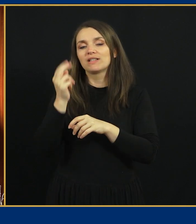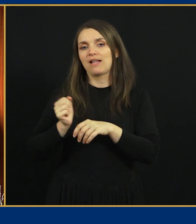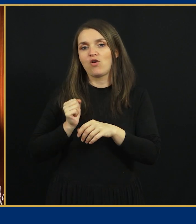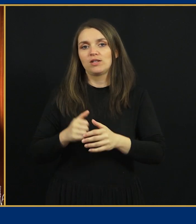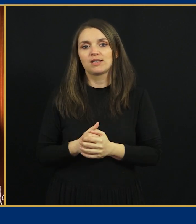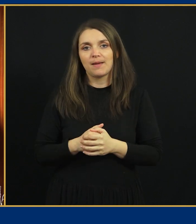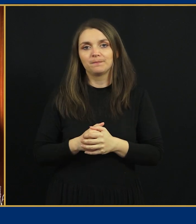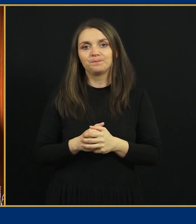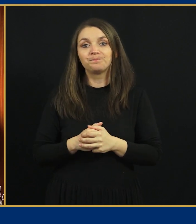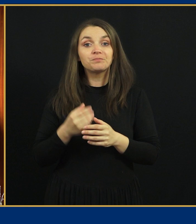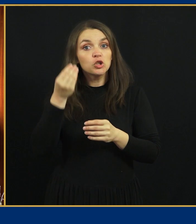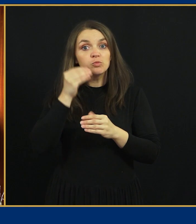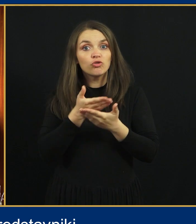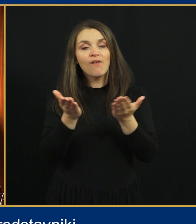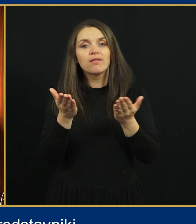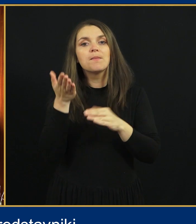vojske.